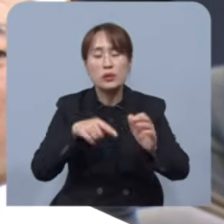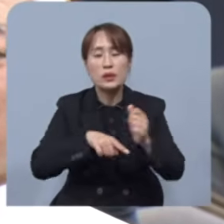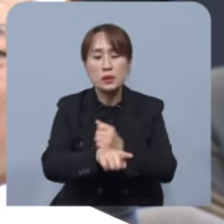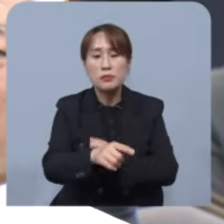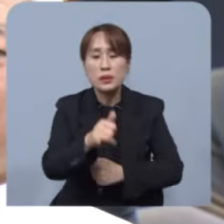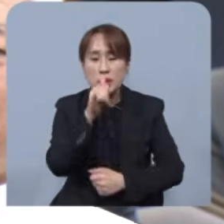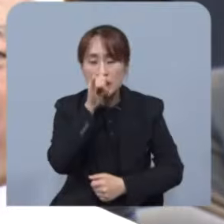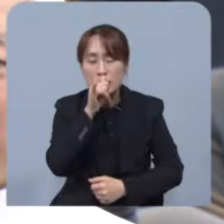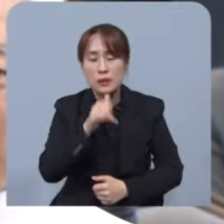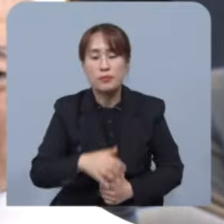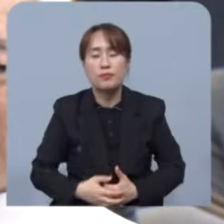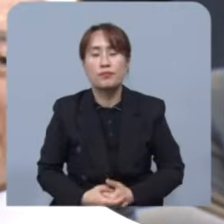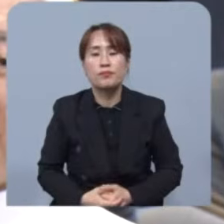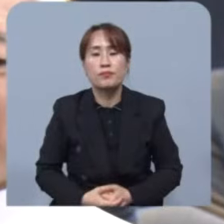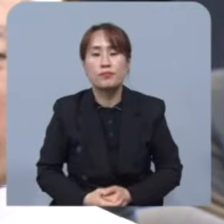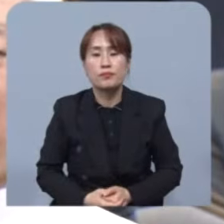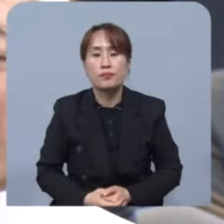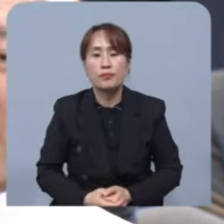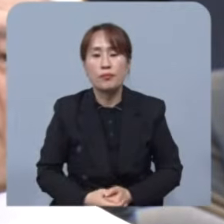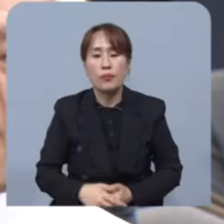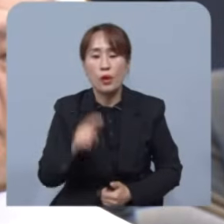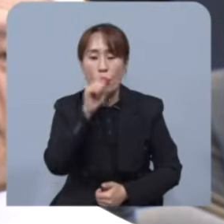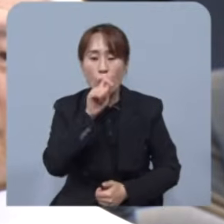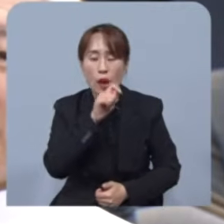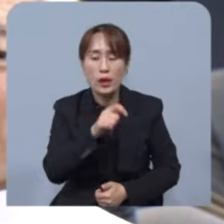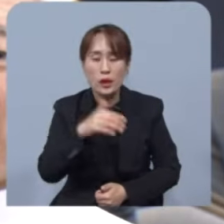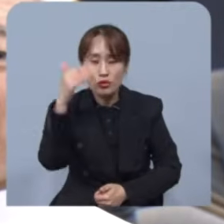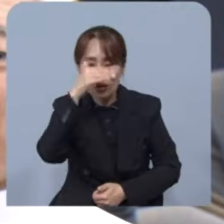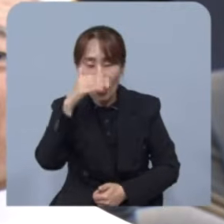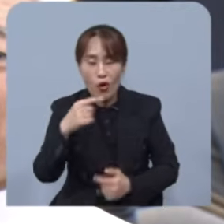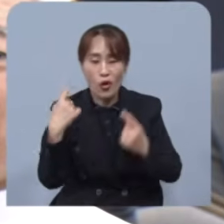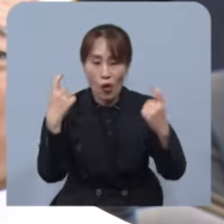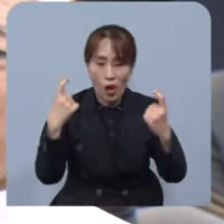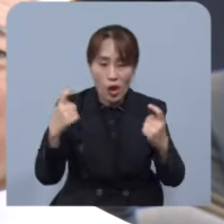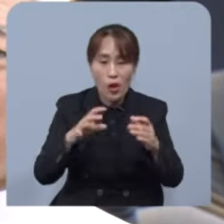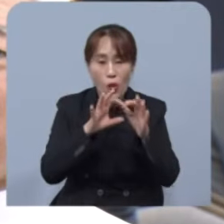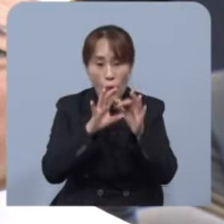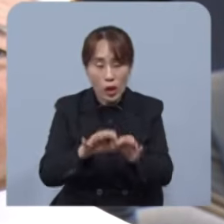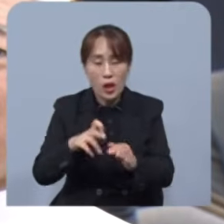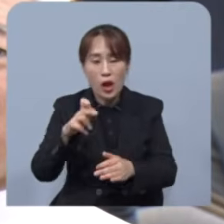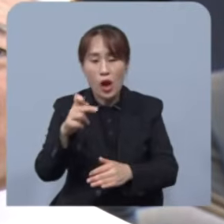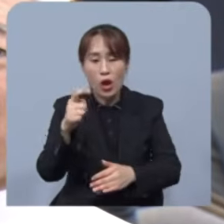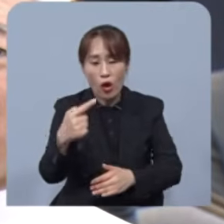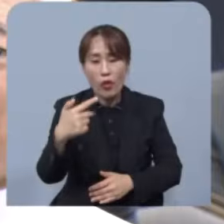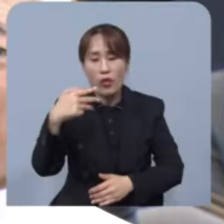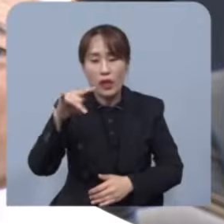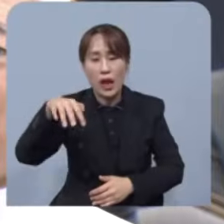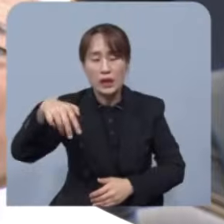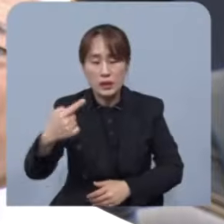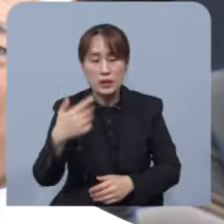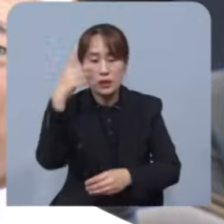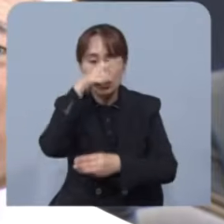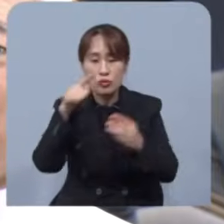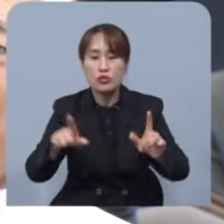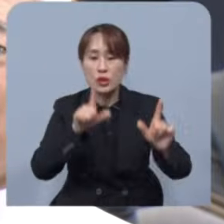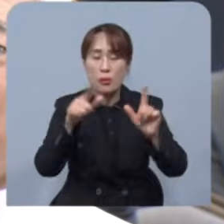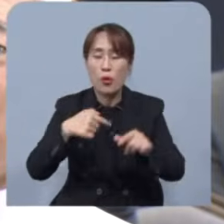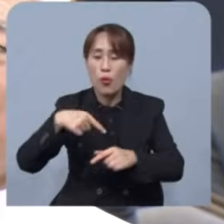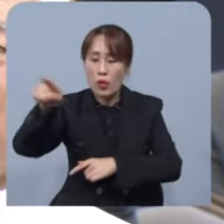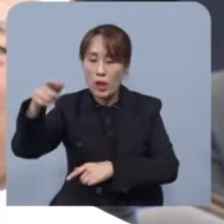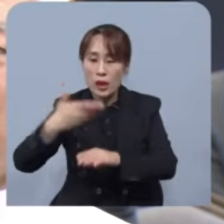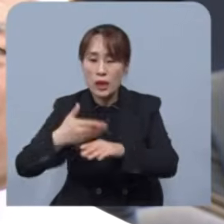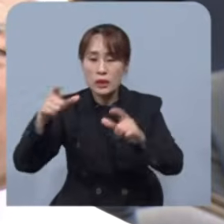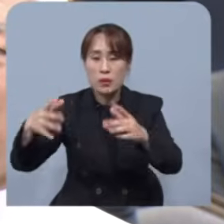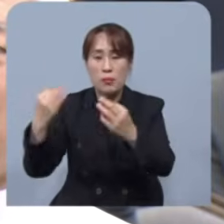있는 거를 도출을 해냈는데 고양이 투어라든지 뭐 관련한 컨텐츠들을 좀 노출해서 청주 분들이 아닌 외부에서